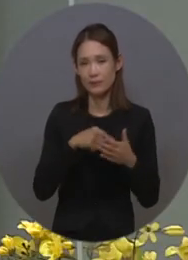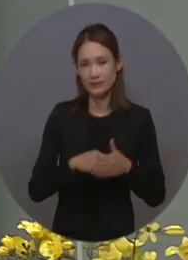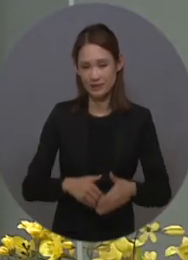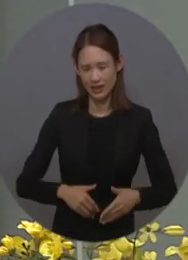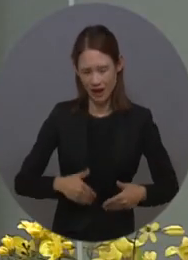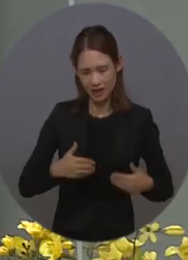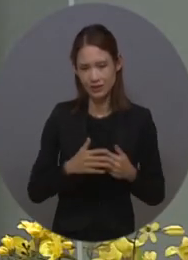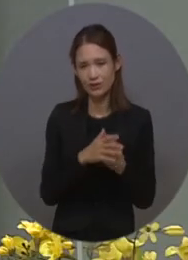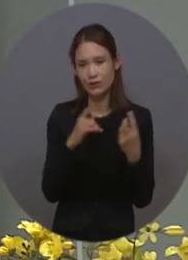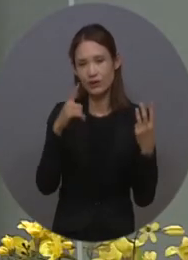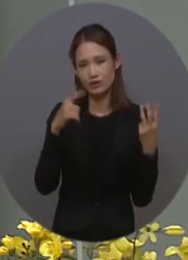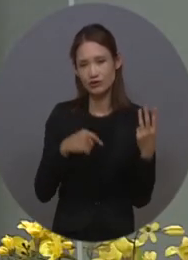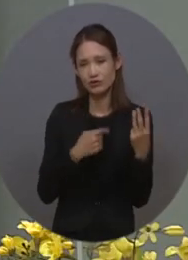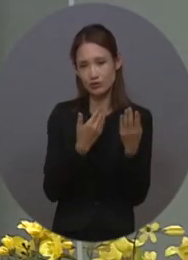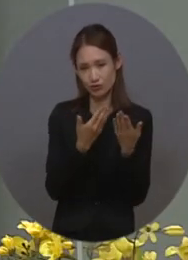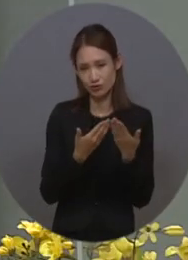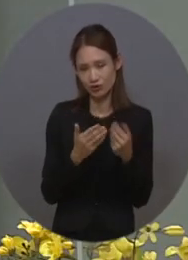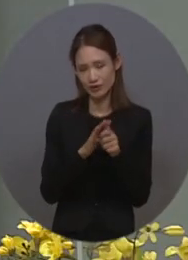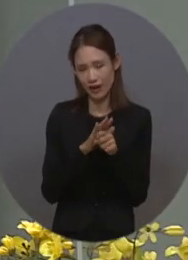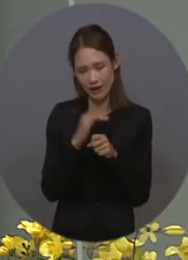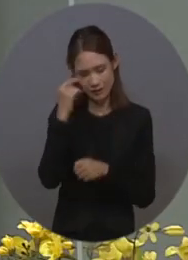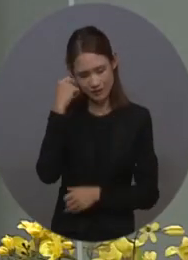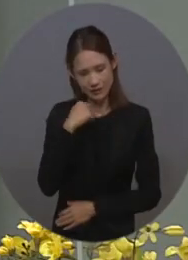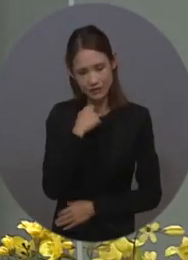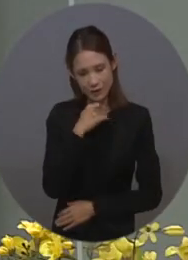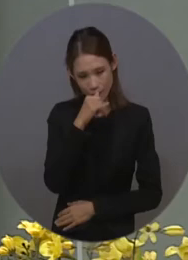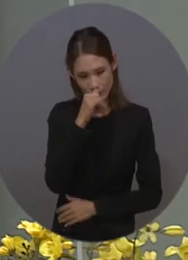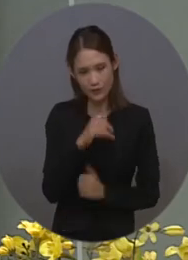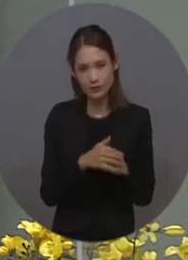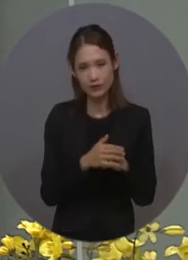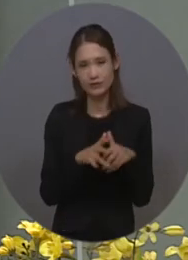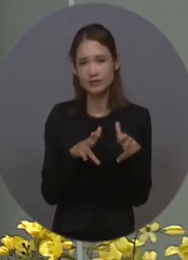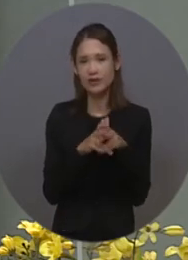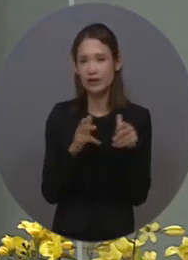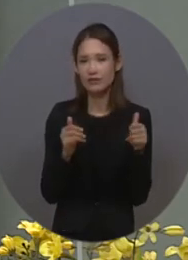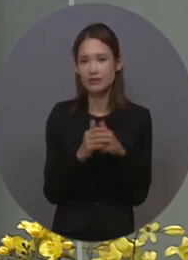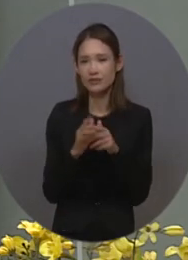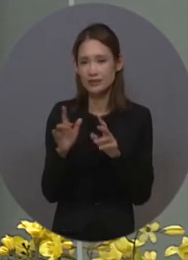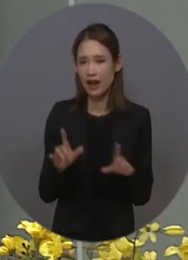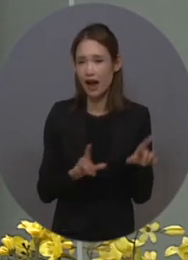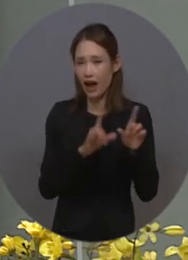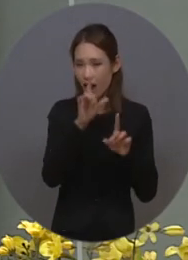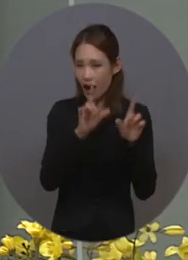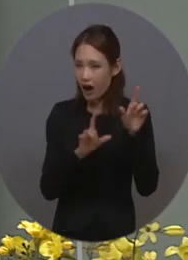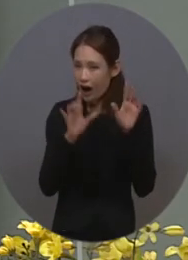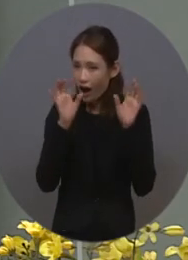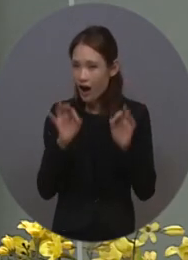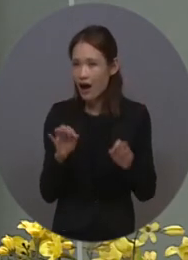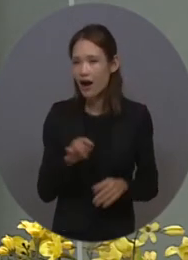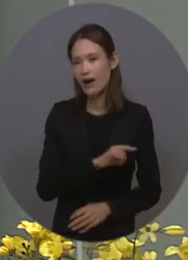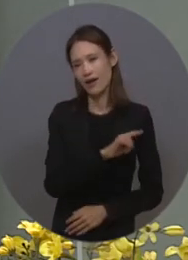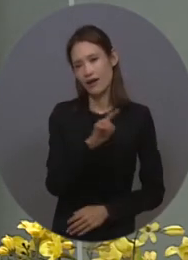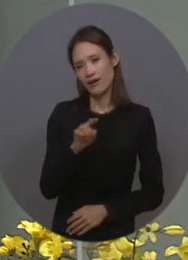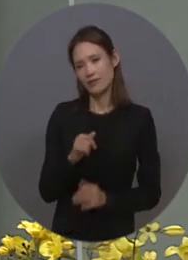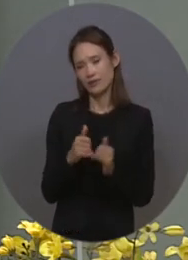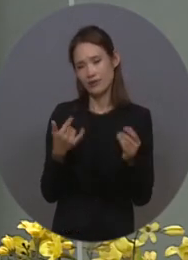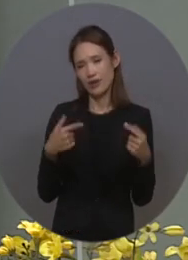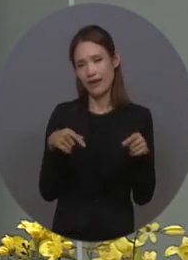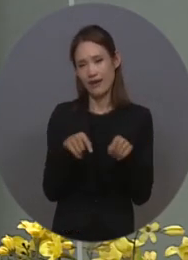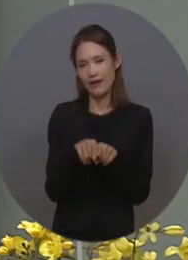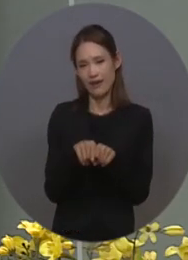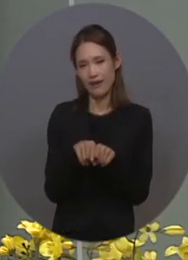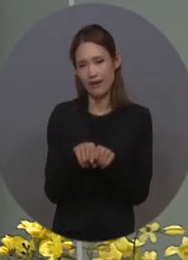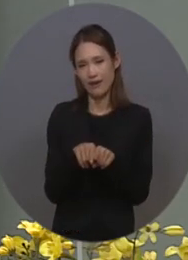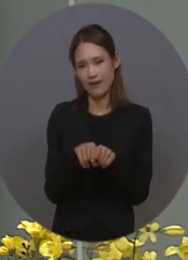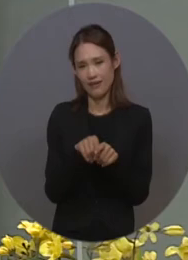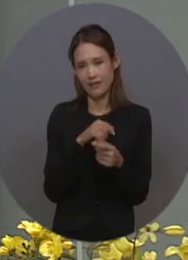따뜻하시고 외삼촌이 주신 그런 사랑도 느끼고 네. 또 우리 장애인분들이 살아가는 모습 보면서 아, 이분들하고 같이 해야 되겠다는